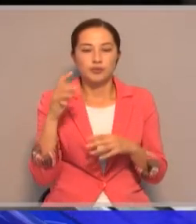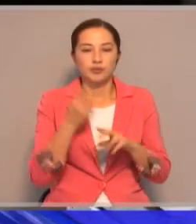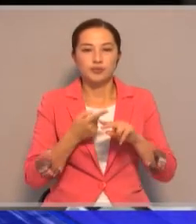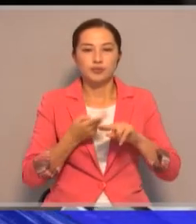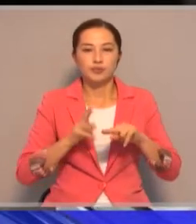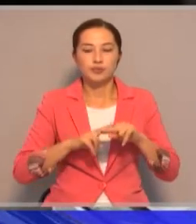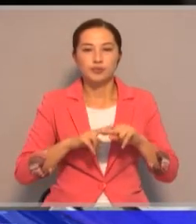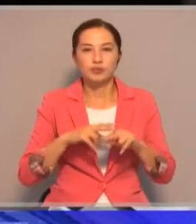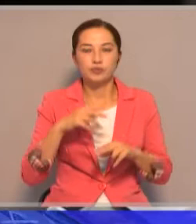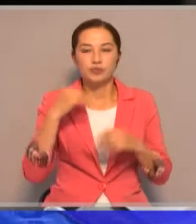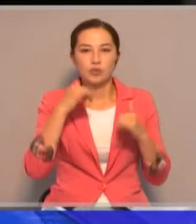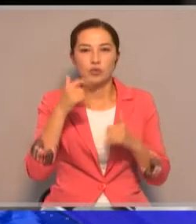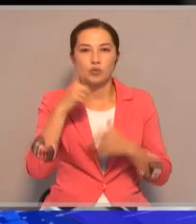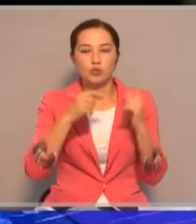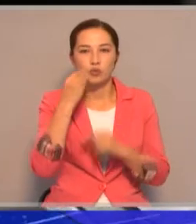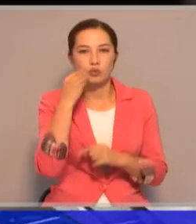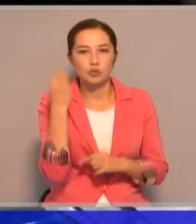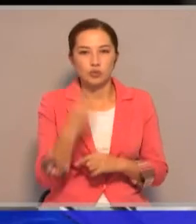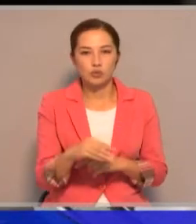қарамал сиырлардан қарағанда бұлардың сүті болып келеді.